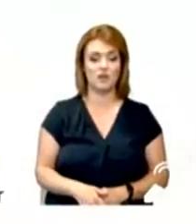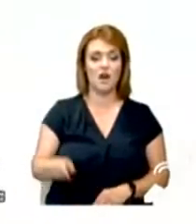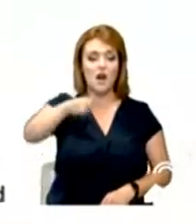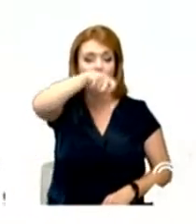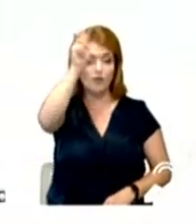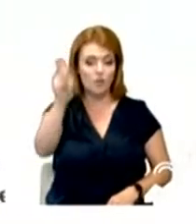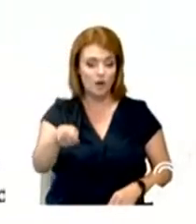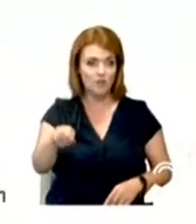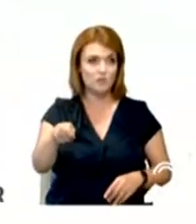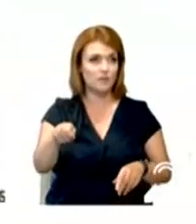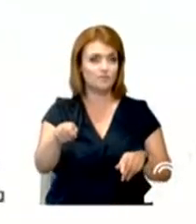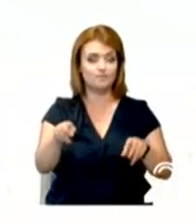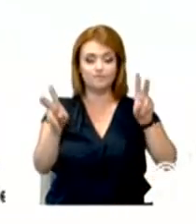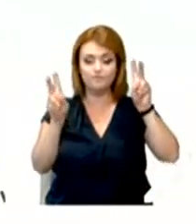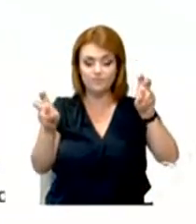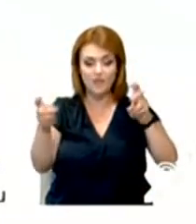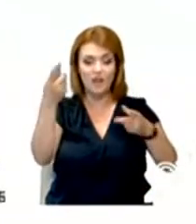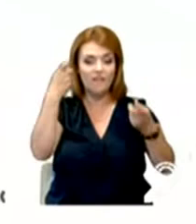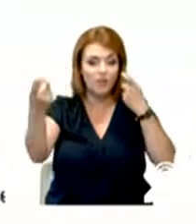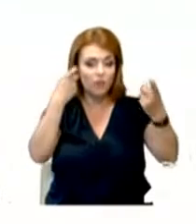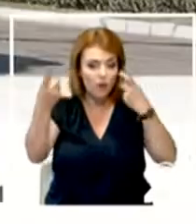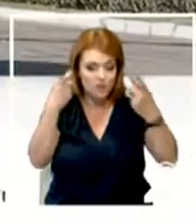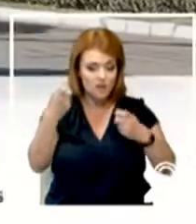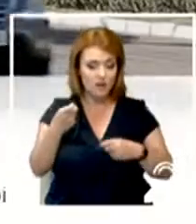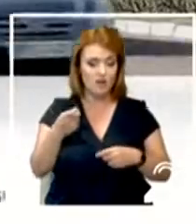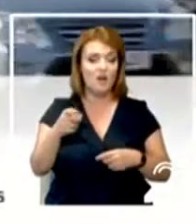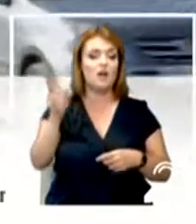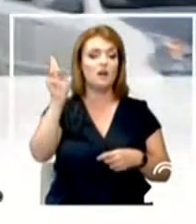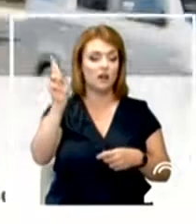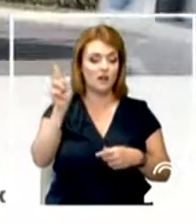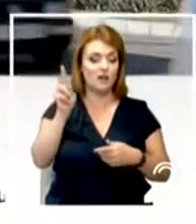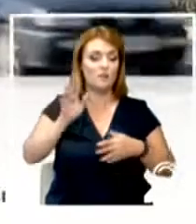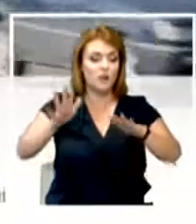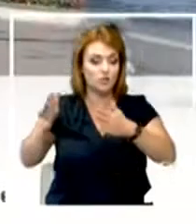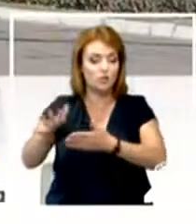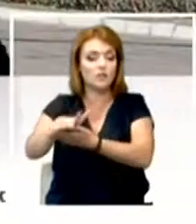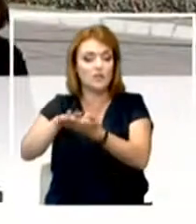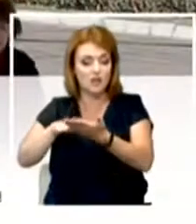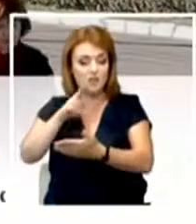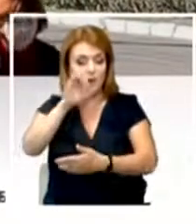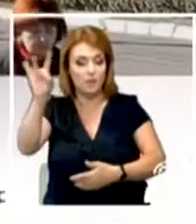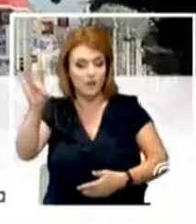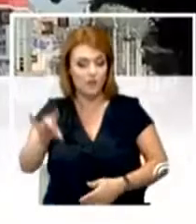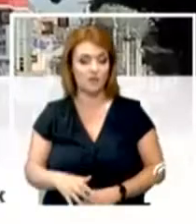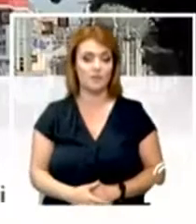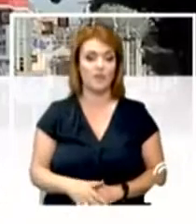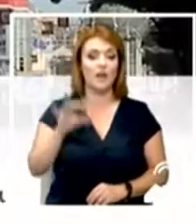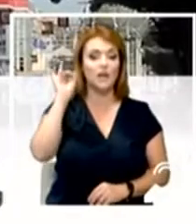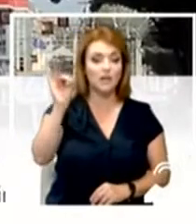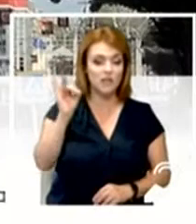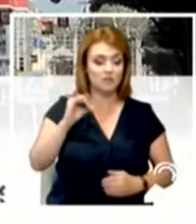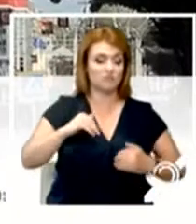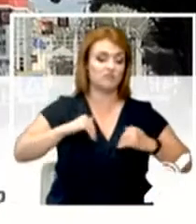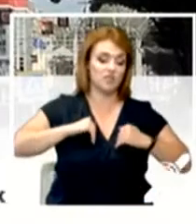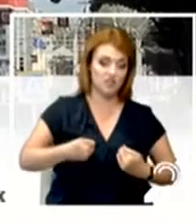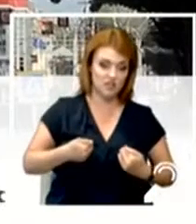războiul informațional și ideologic care se menține în regiunea transnistreană și la fel faptul că, din